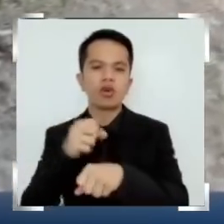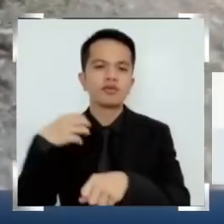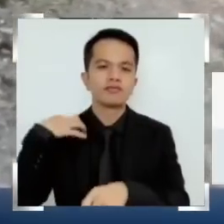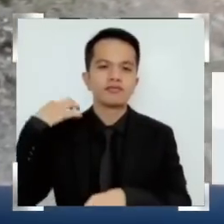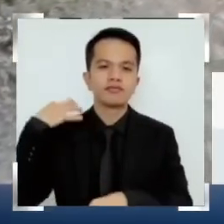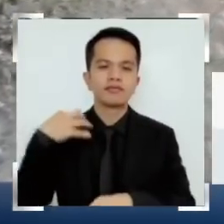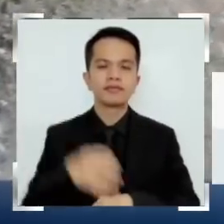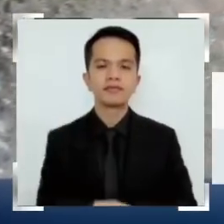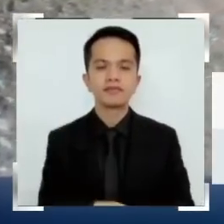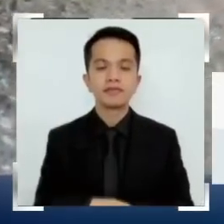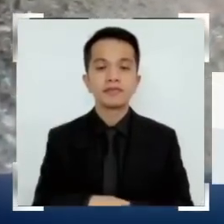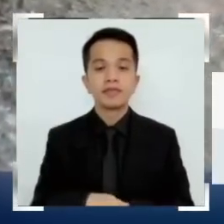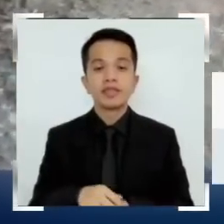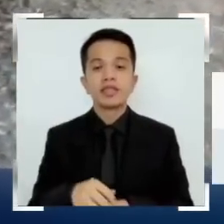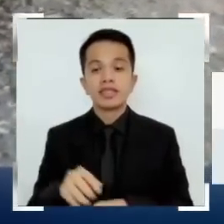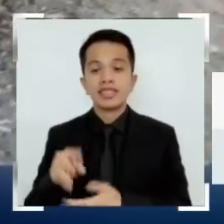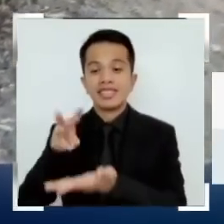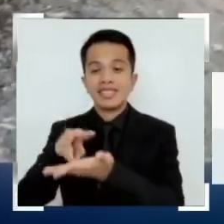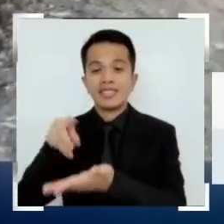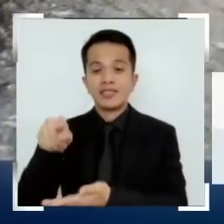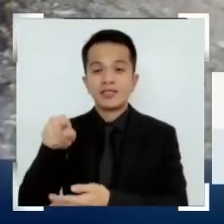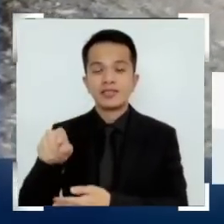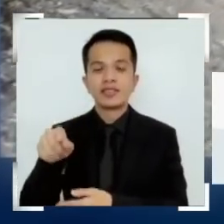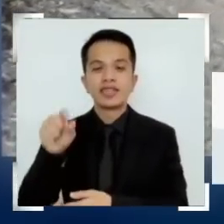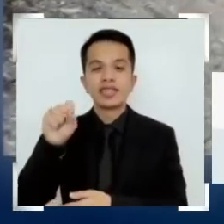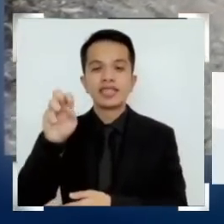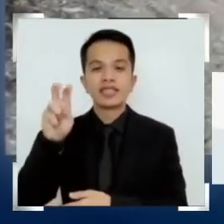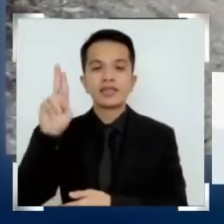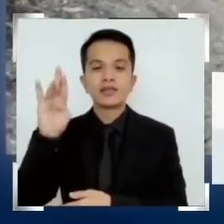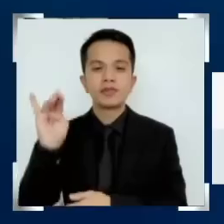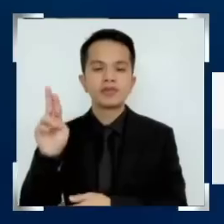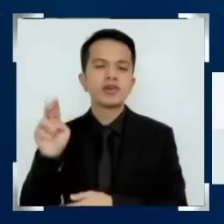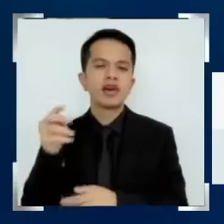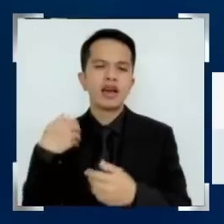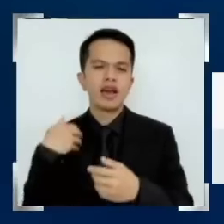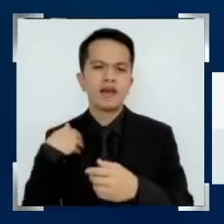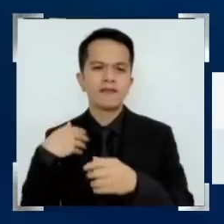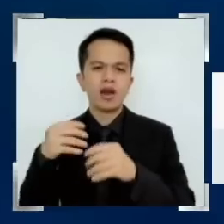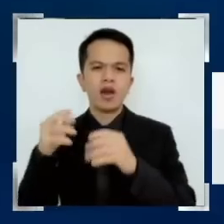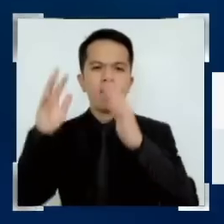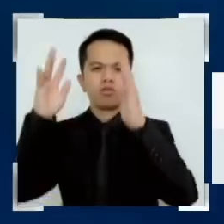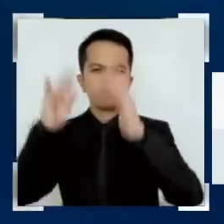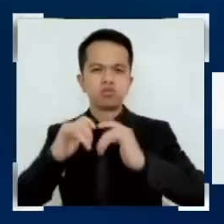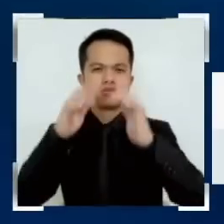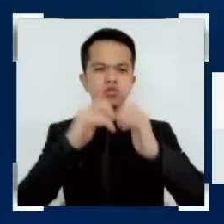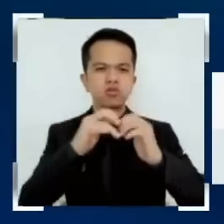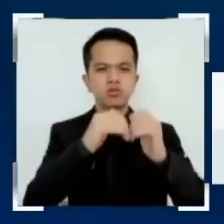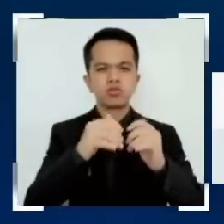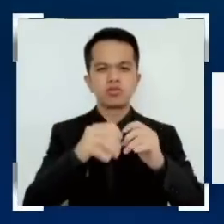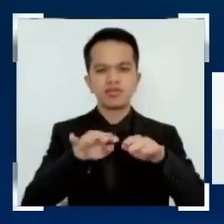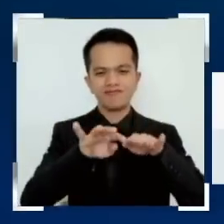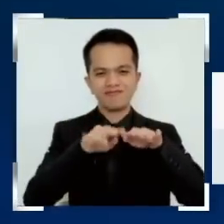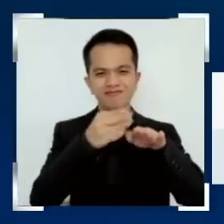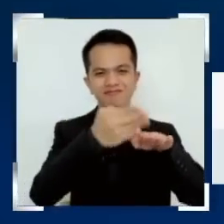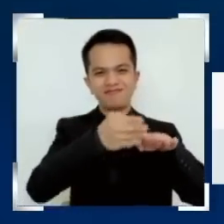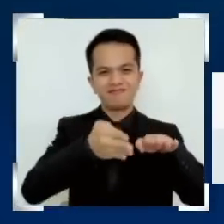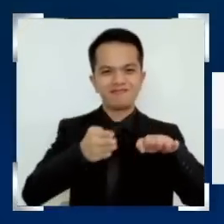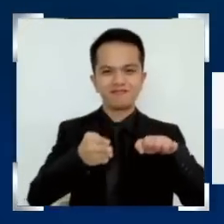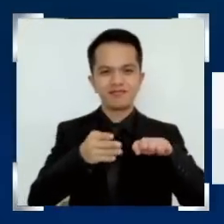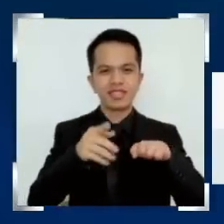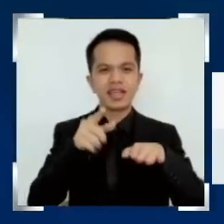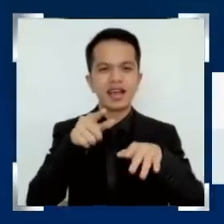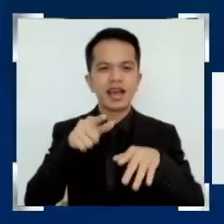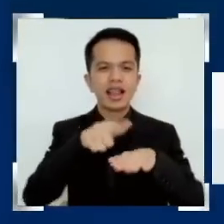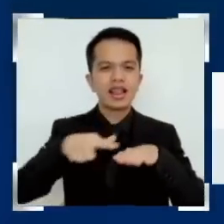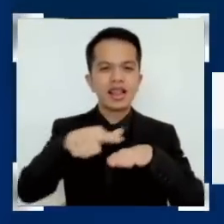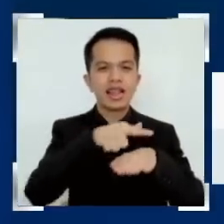bahagi naman ng Lake Cebu, naitala ang ilang pagu ng lupa. Dahil diyan, pansamantalang hindi madaanan ang kalsada nito sa